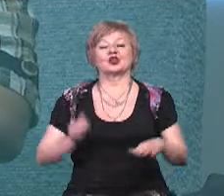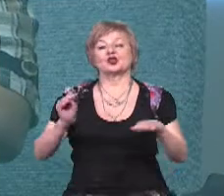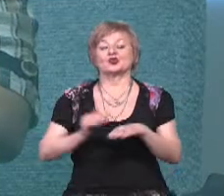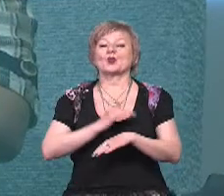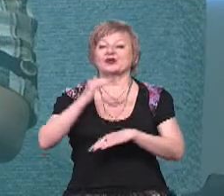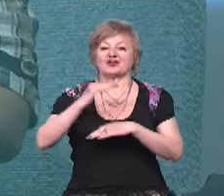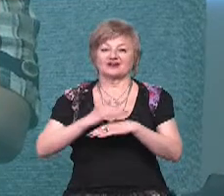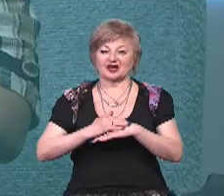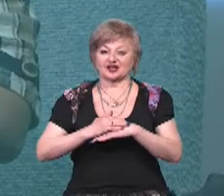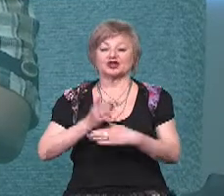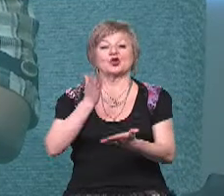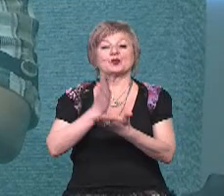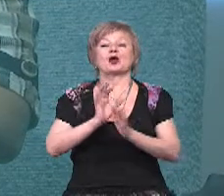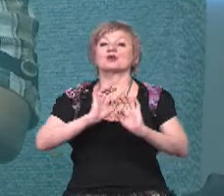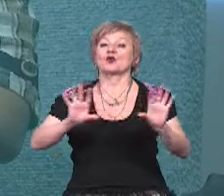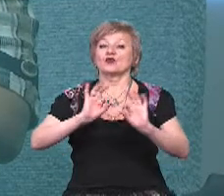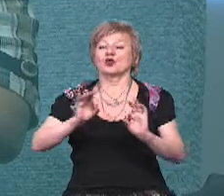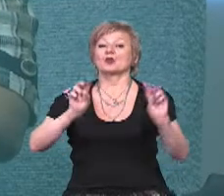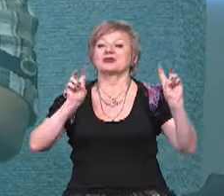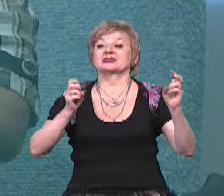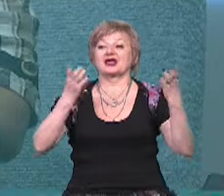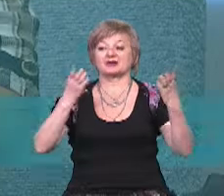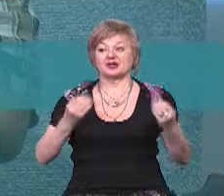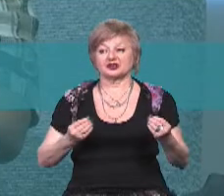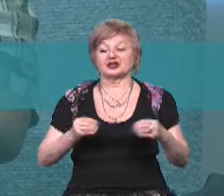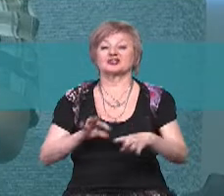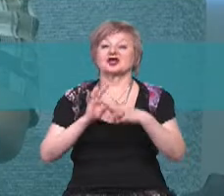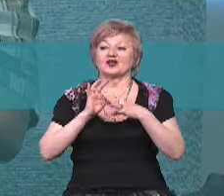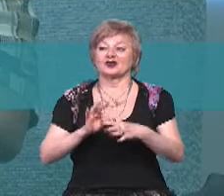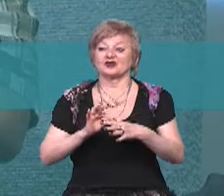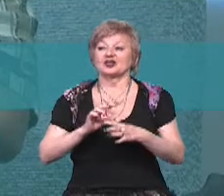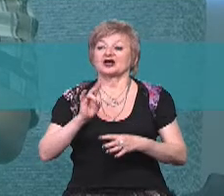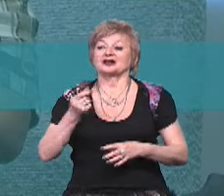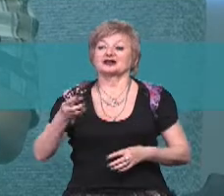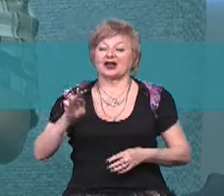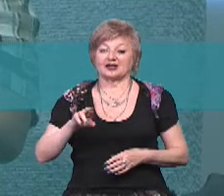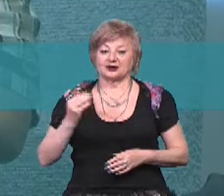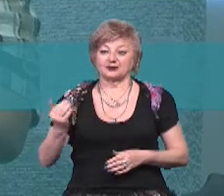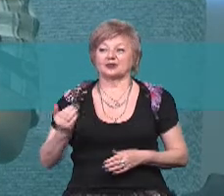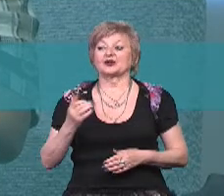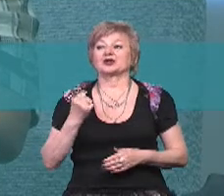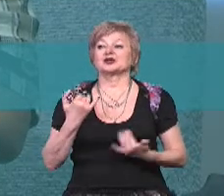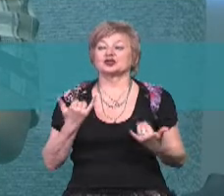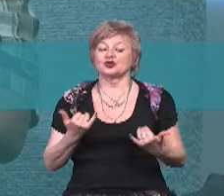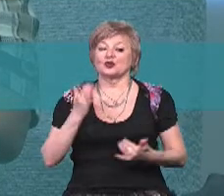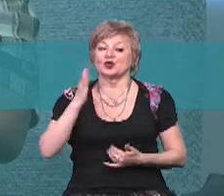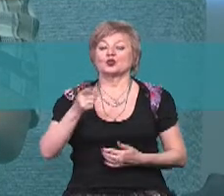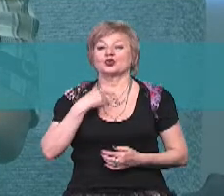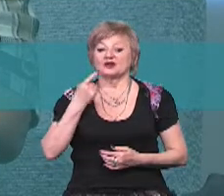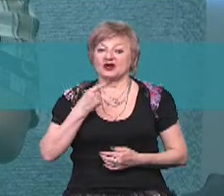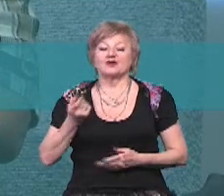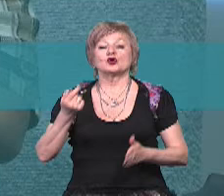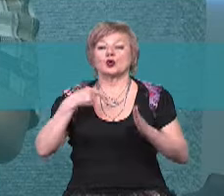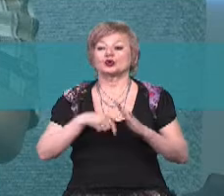Добрий вечір. В прямому ефірі програма «Тема дня». В студії для вас працює Наталя Зворигіна. І сьогодні ми говоритимемо про